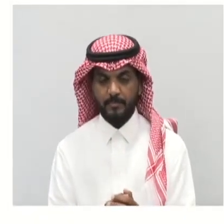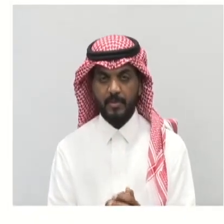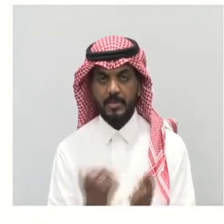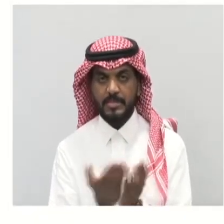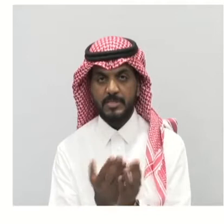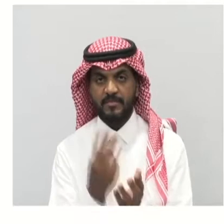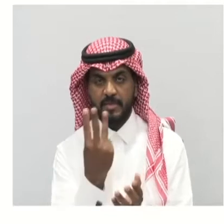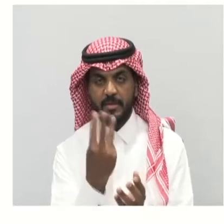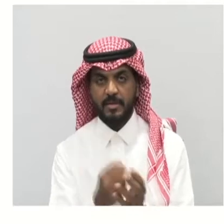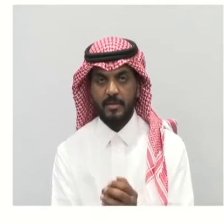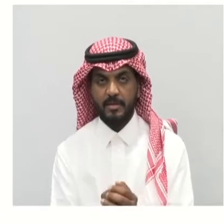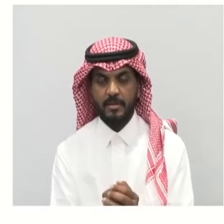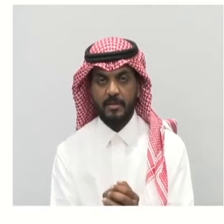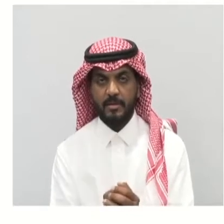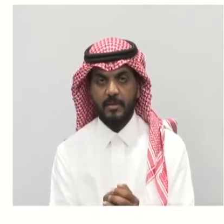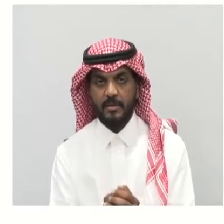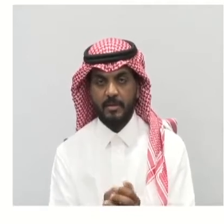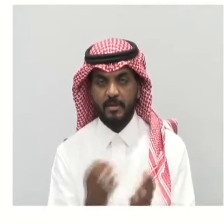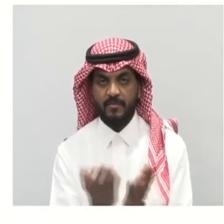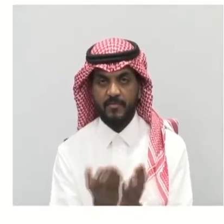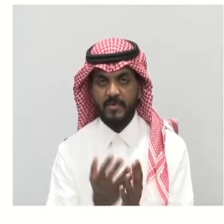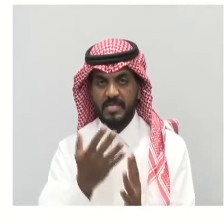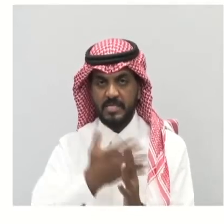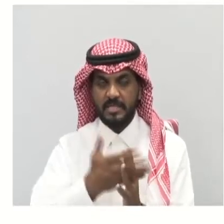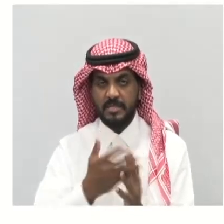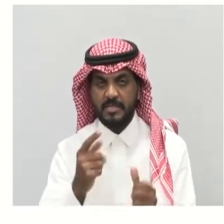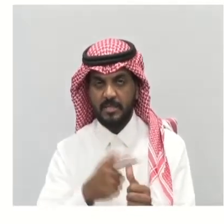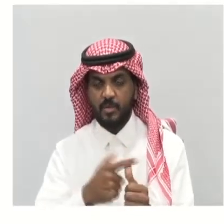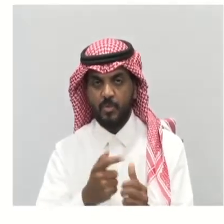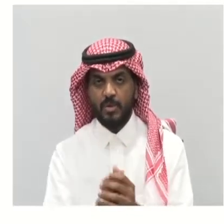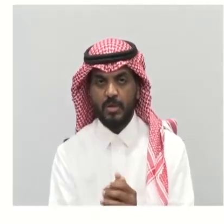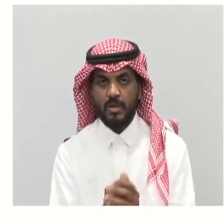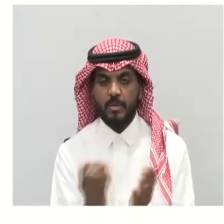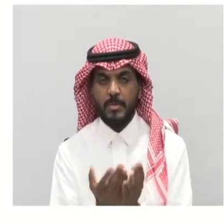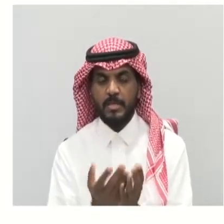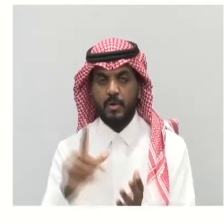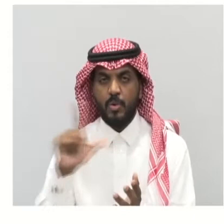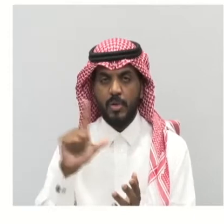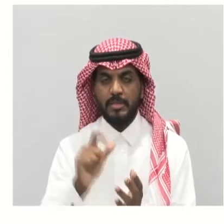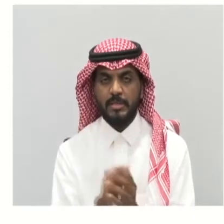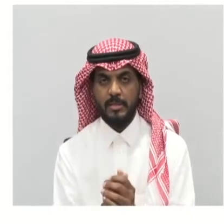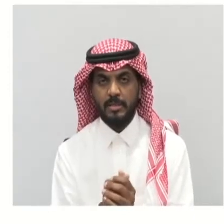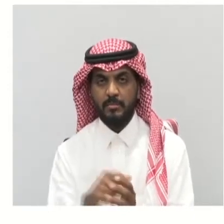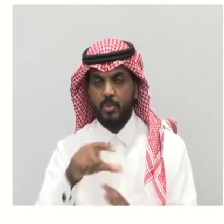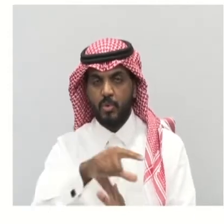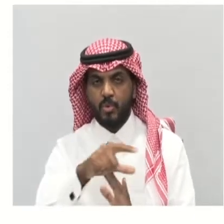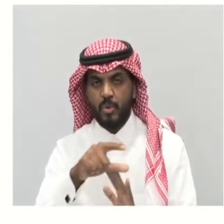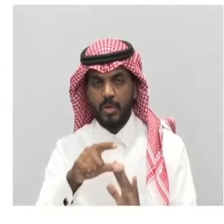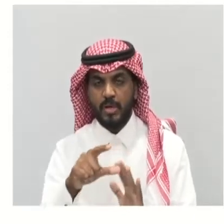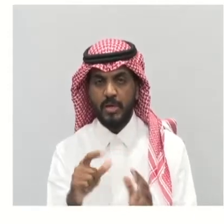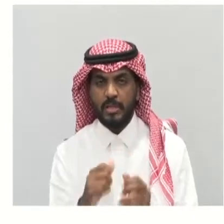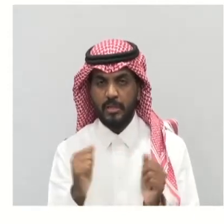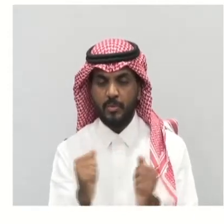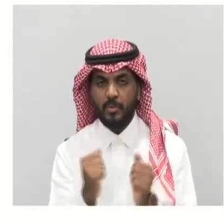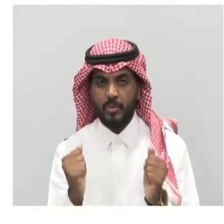الصف الثالث الابتدائي، الفصل الدراسي الأول، المادة لغتي، موضوع الدرس التقويم